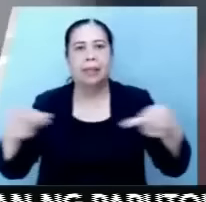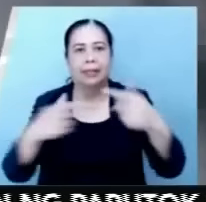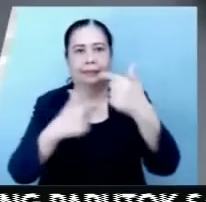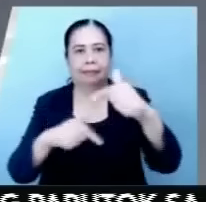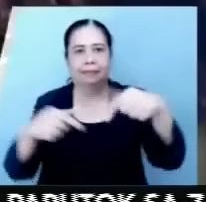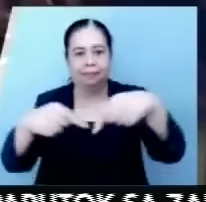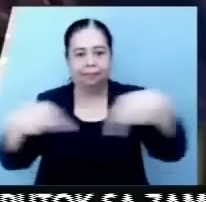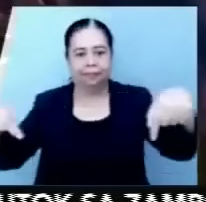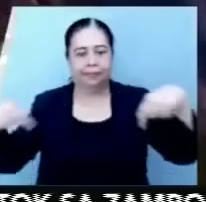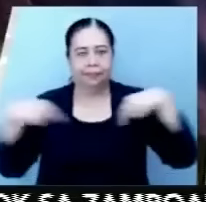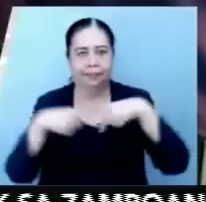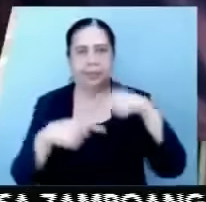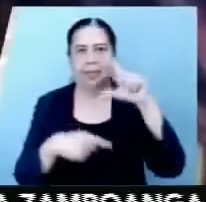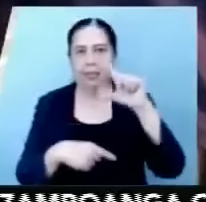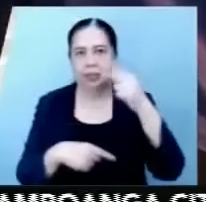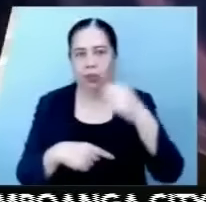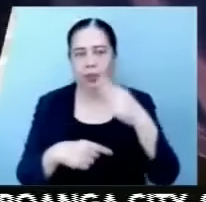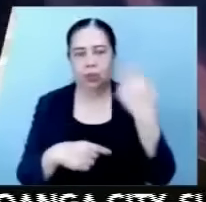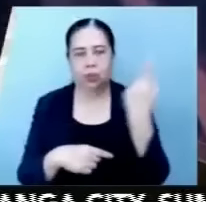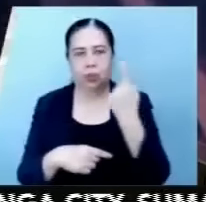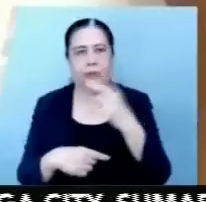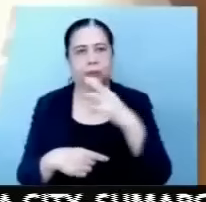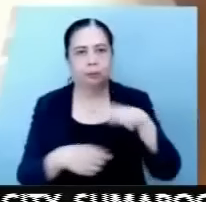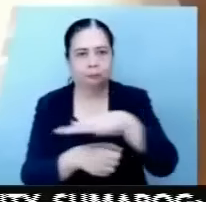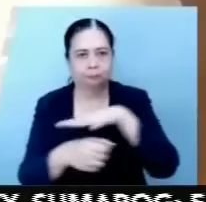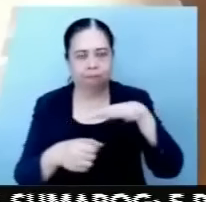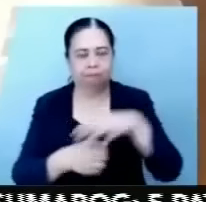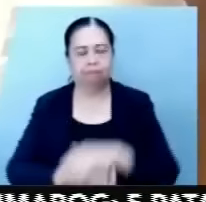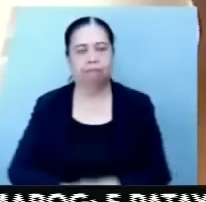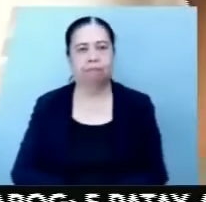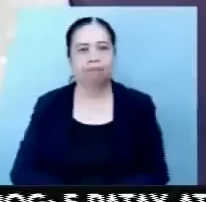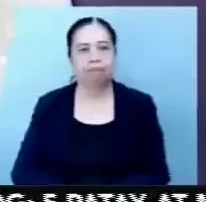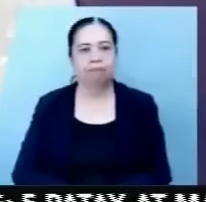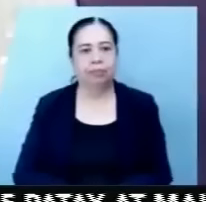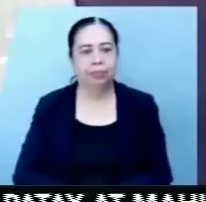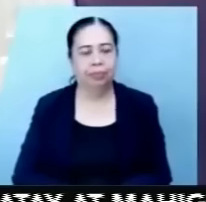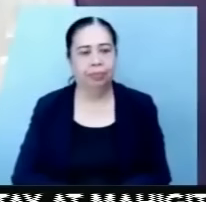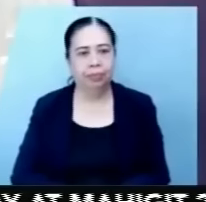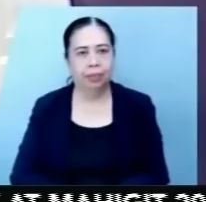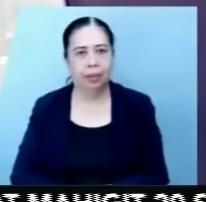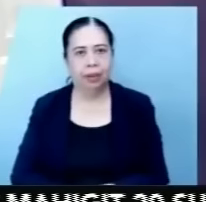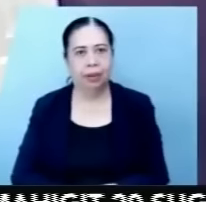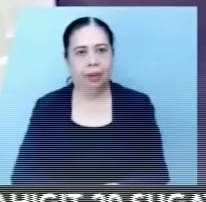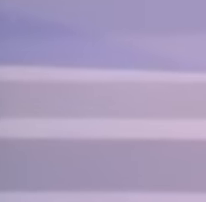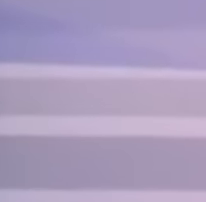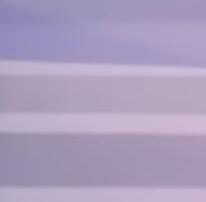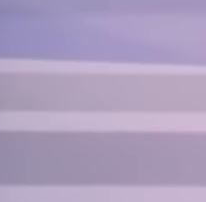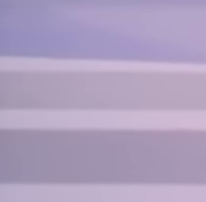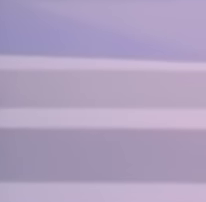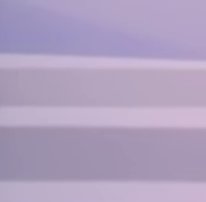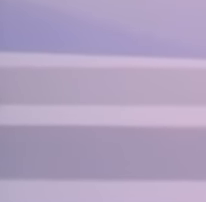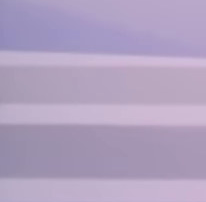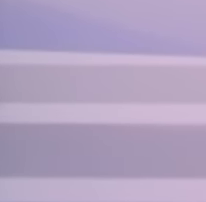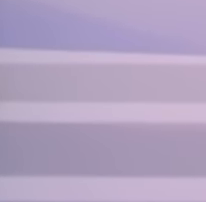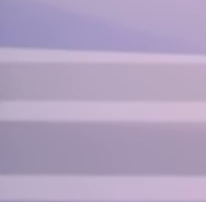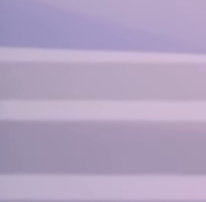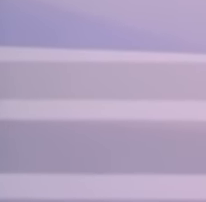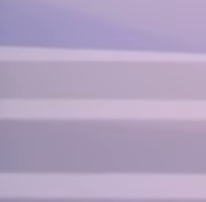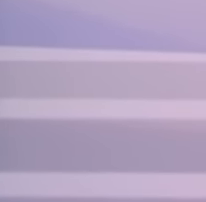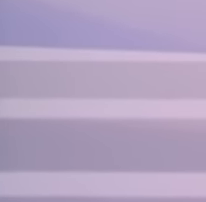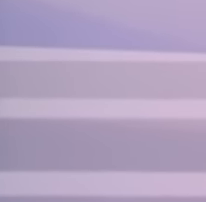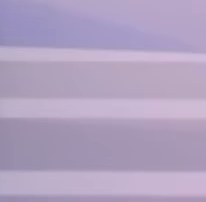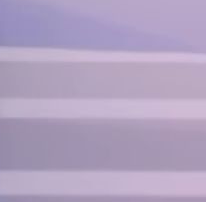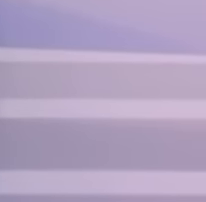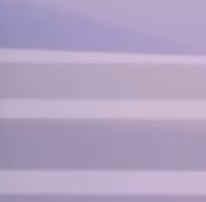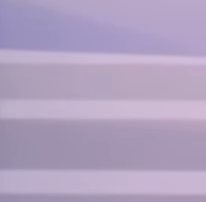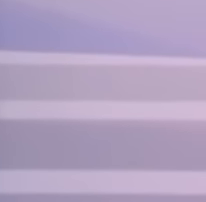LGU. Para sa GMA Integrated News, Von Aquino nakatutok, 24 oras. Baka puso, patuloy na tumutok